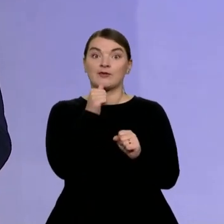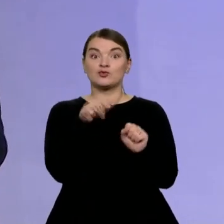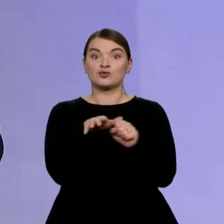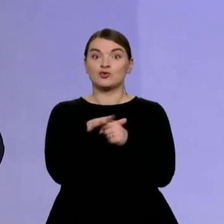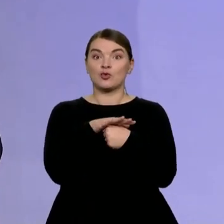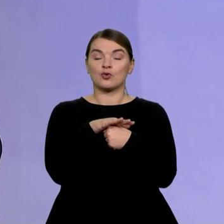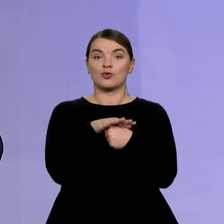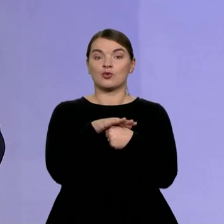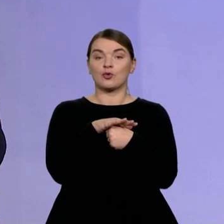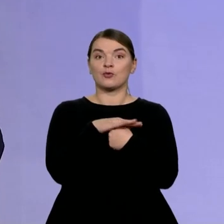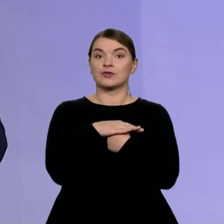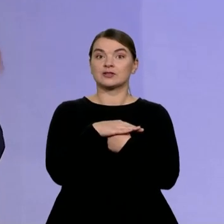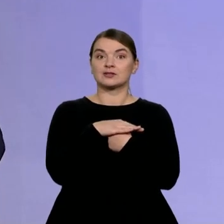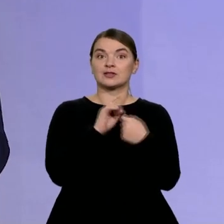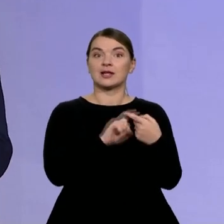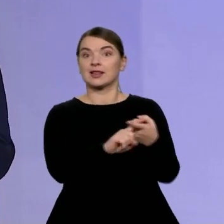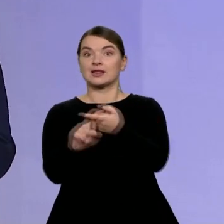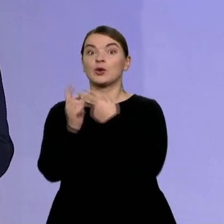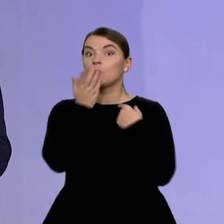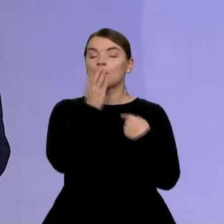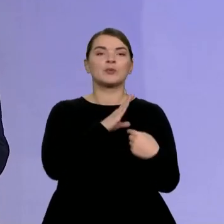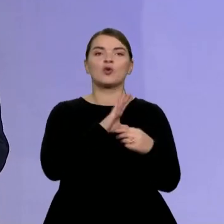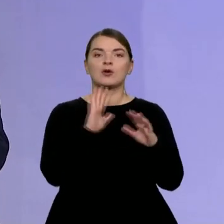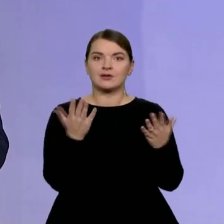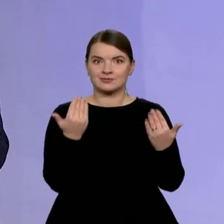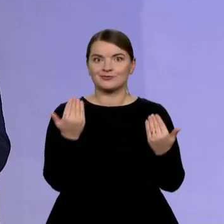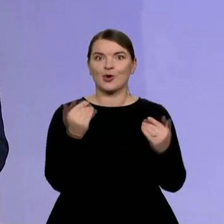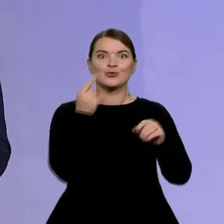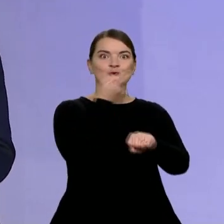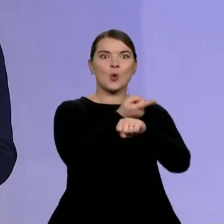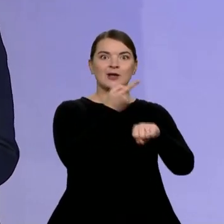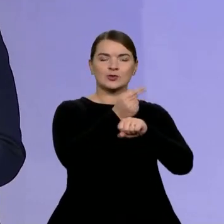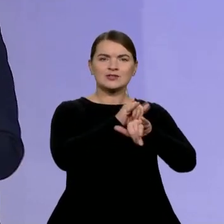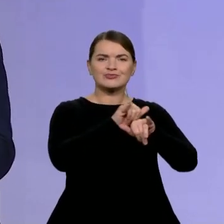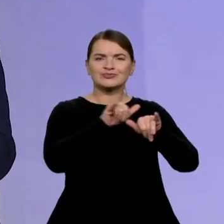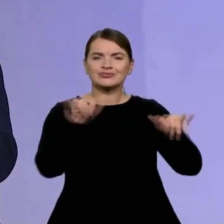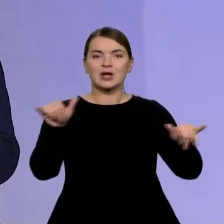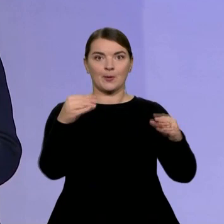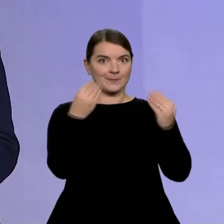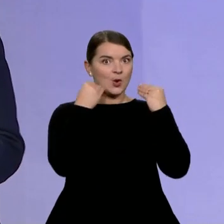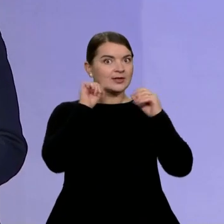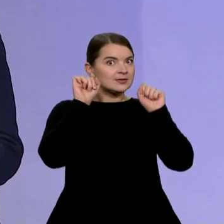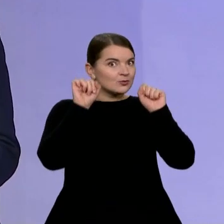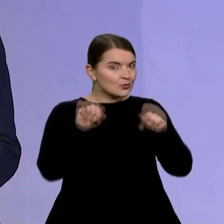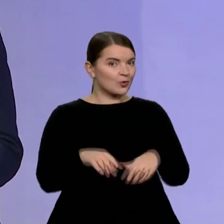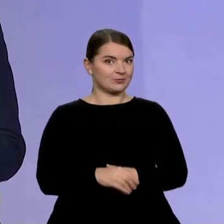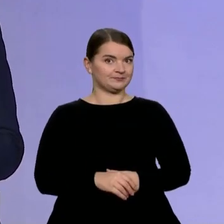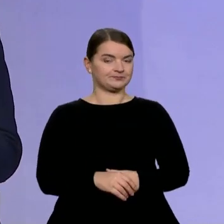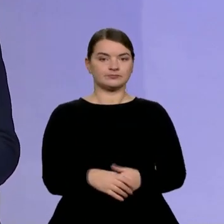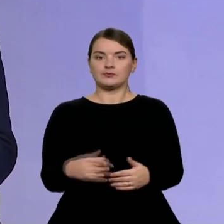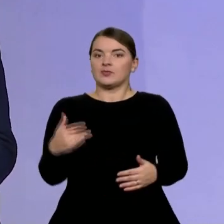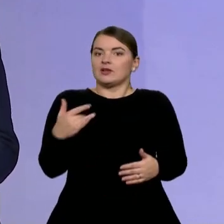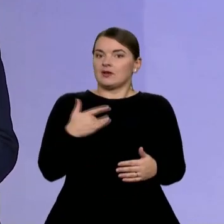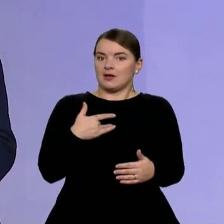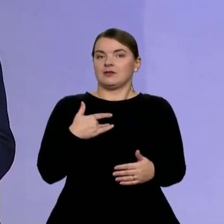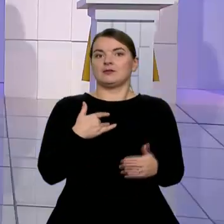COVID laikotarpį labai išpopuliarėjo darbas nuotoliu, taip pat gali būti vykdomas ir studijos nuotoliu. Ką tai reiškia, kad galbūt mes galėtume